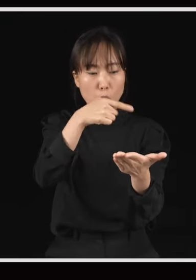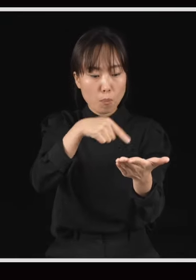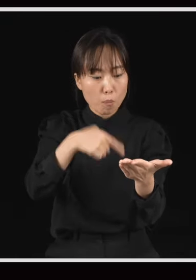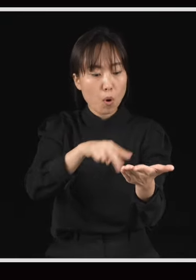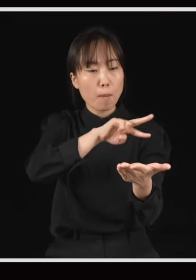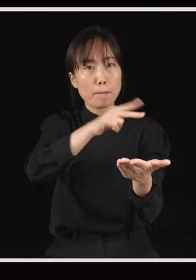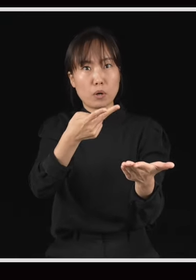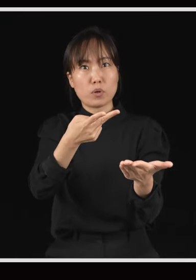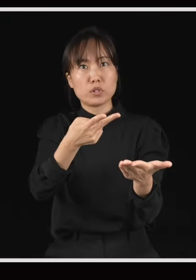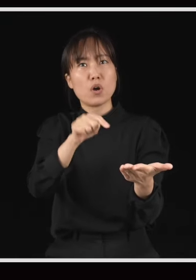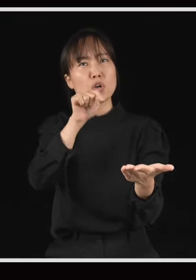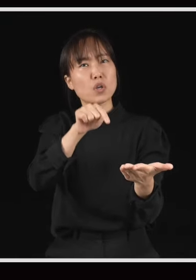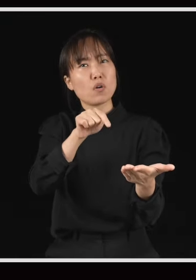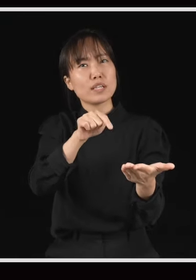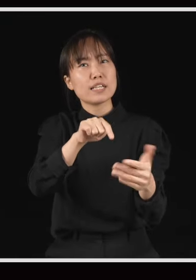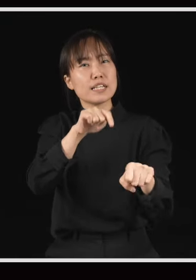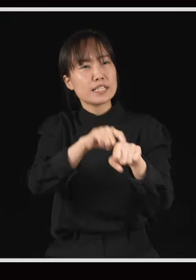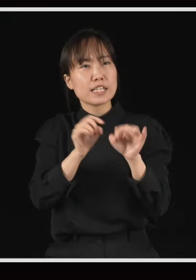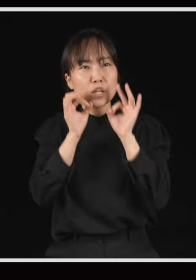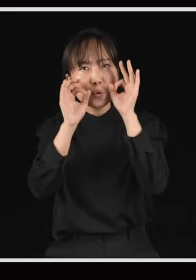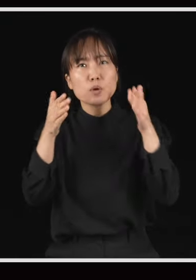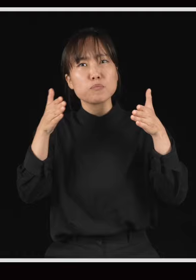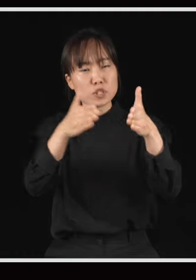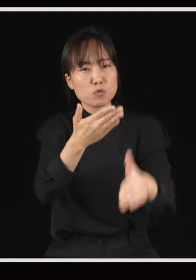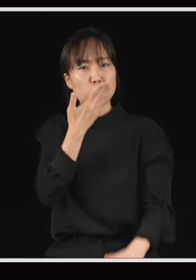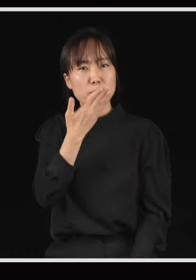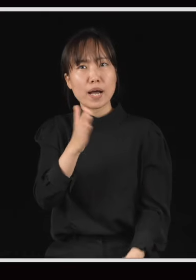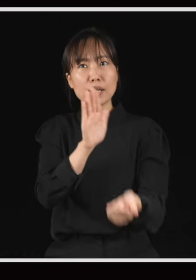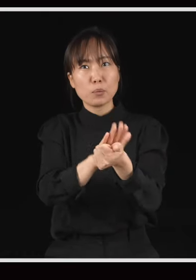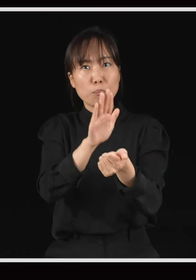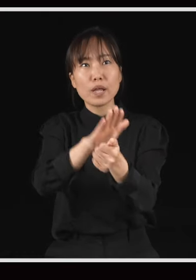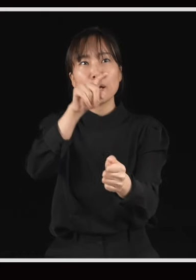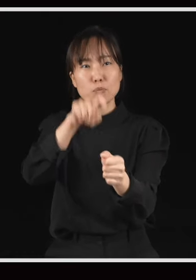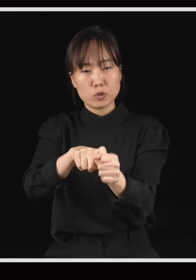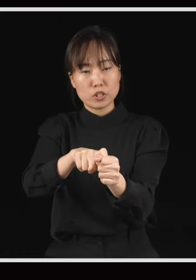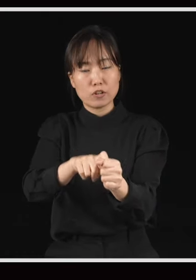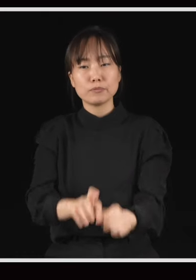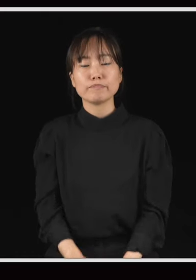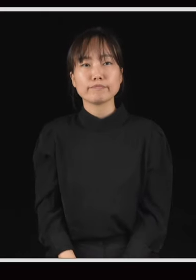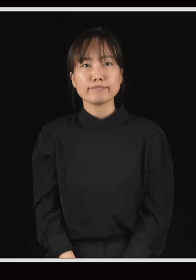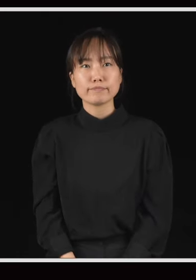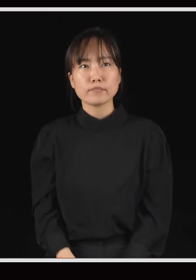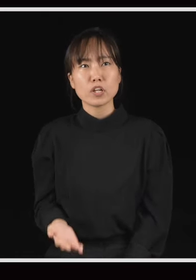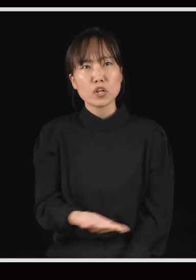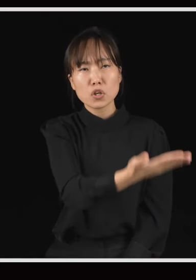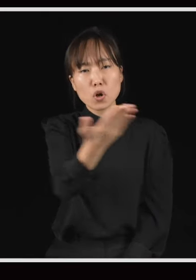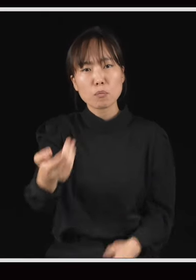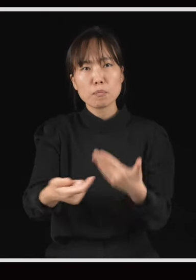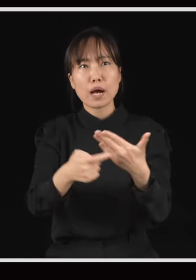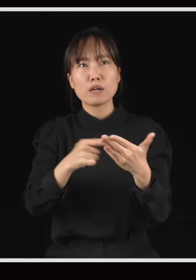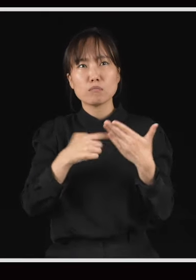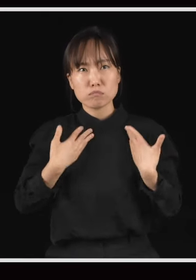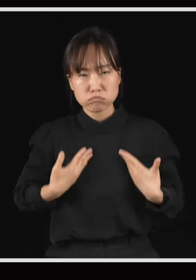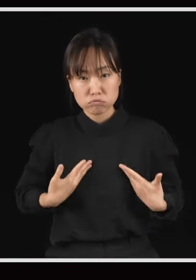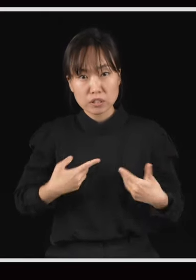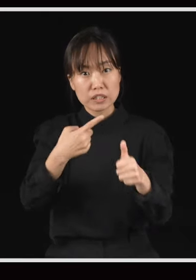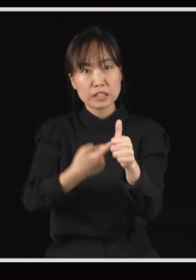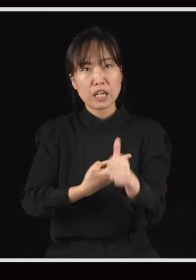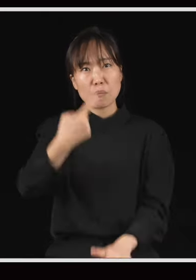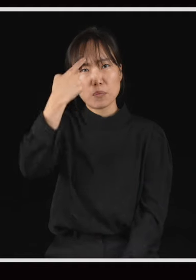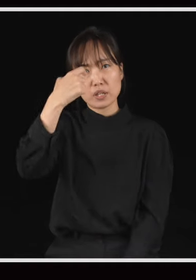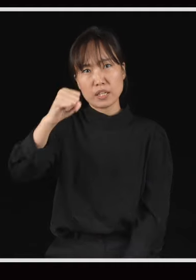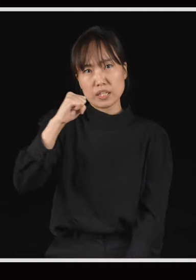내가 시간과 노력을 어떻게 사용하는지를 재분배하는 것입니다. 그렇게 돼서 마음 챙김된 상태를